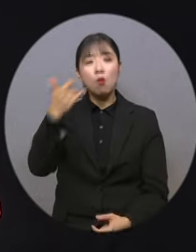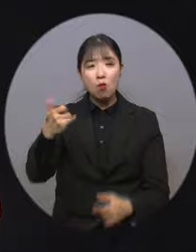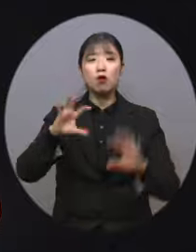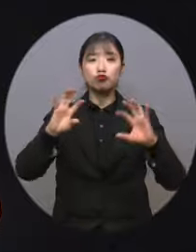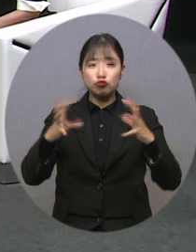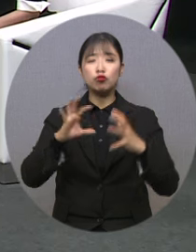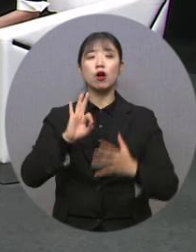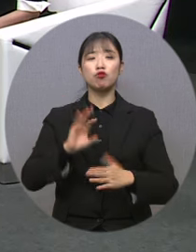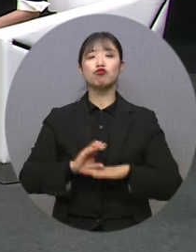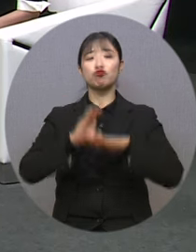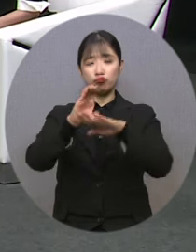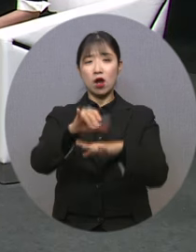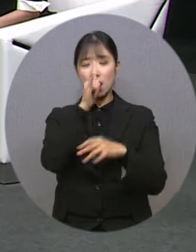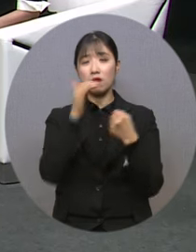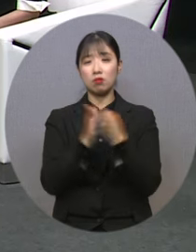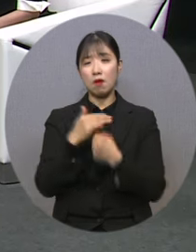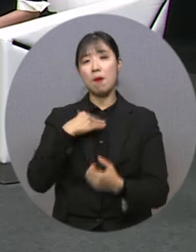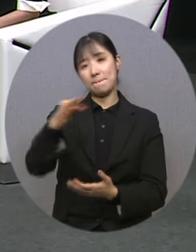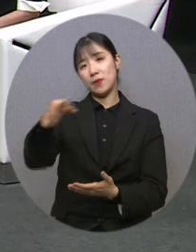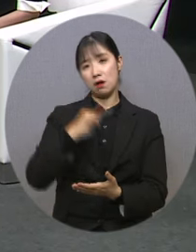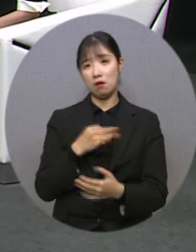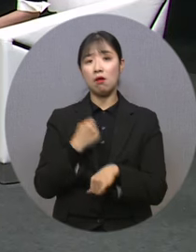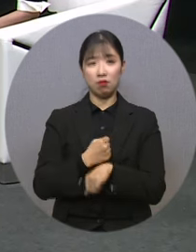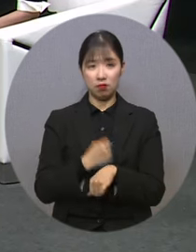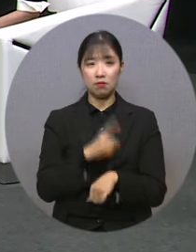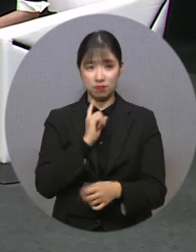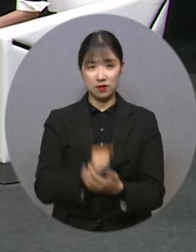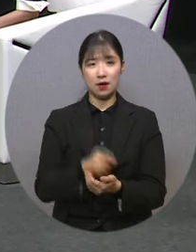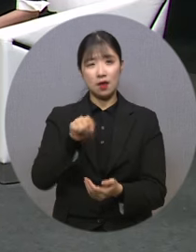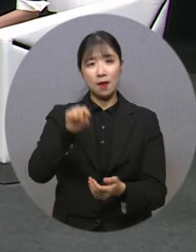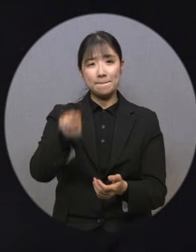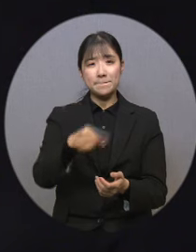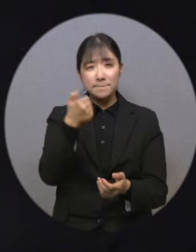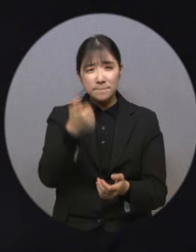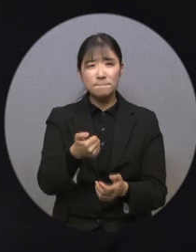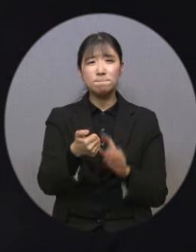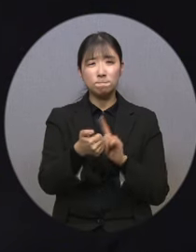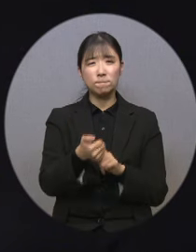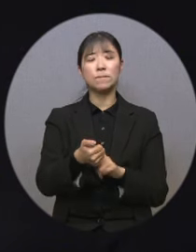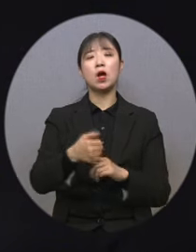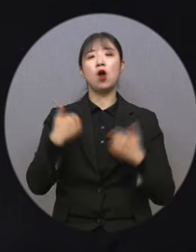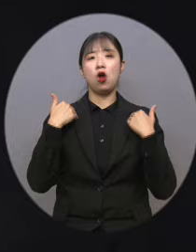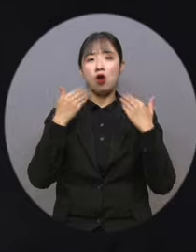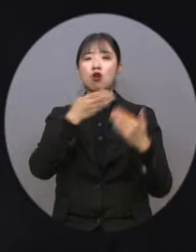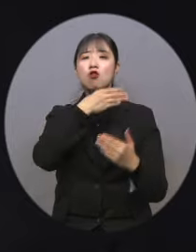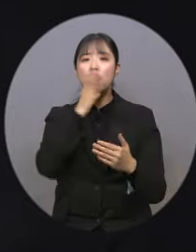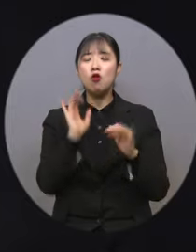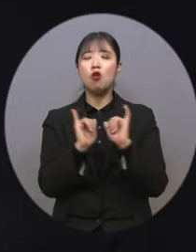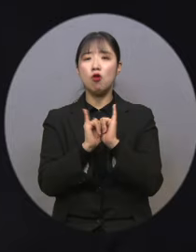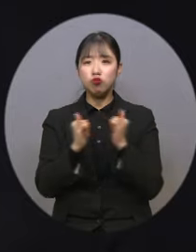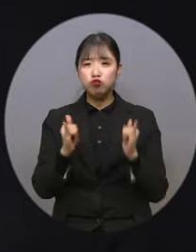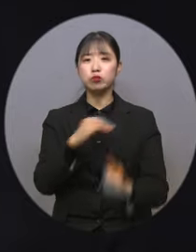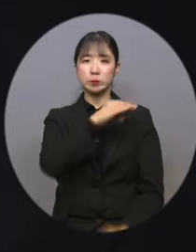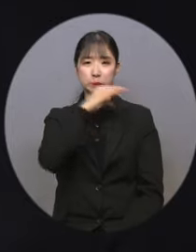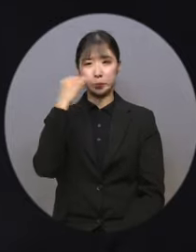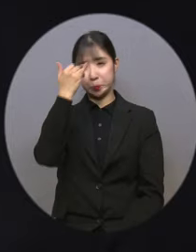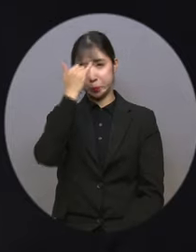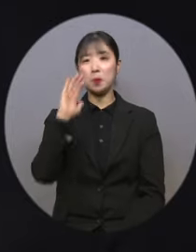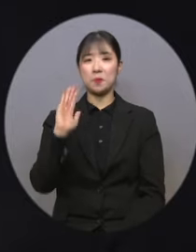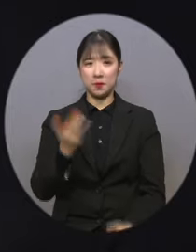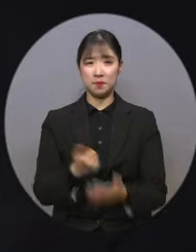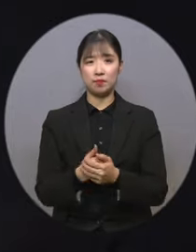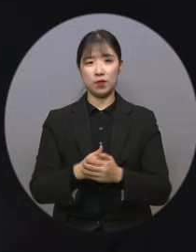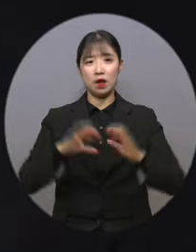우리가 받는것 아 제가 주는 150만원 은 어른들의 최 통도 살래요 배당 법이야 국가의